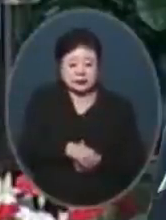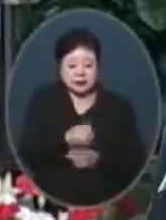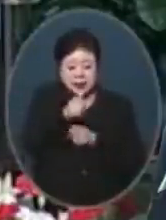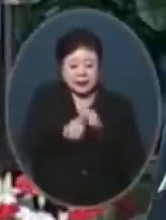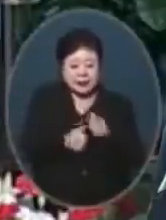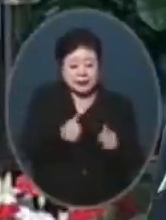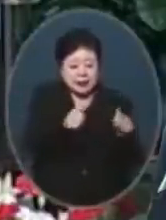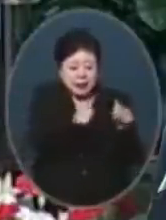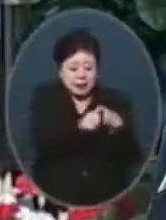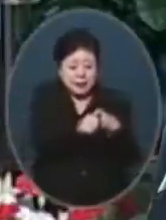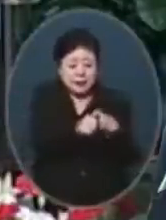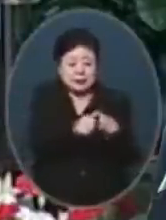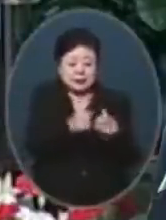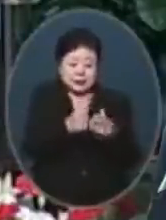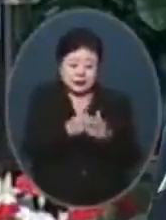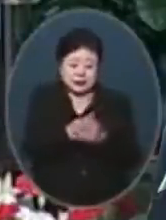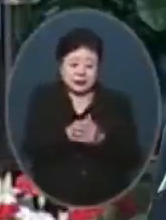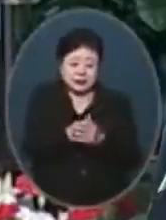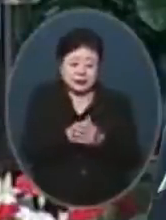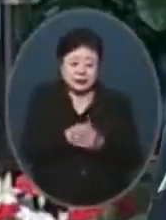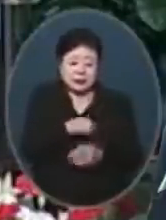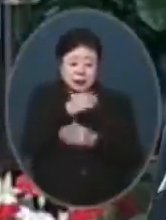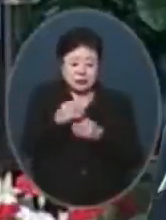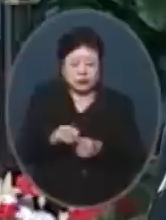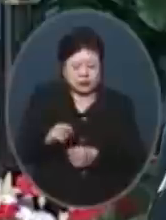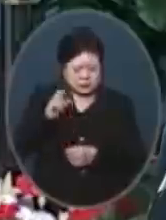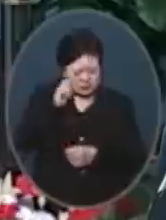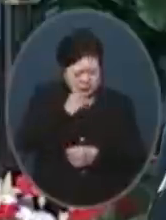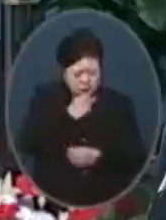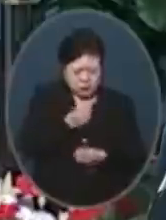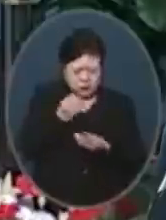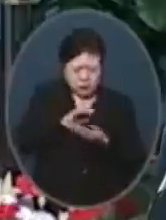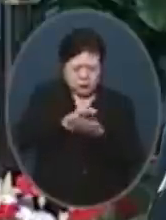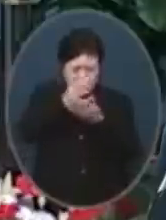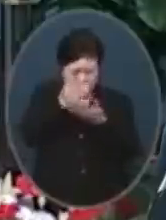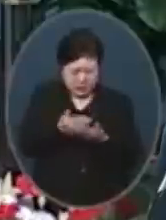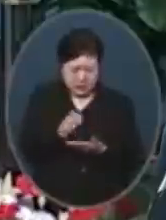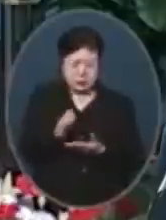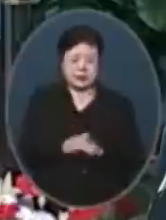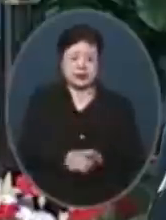하나님이 함께 하실 때 모든 시련도 축복으로 변화되는 것입니다.